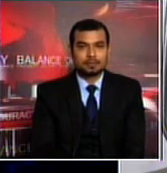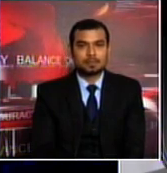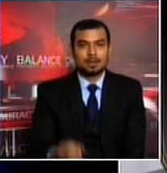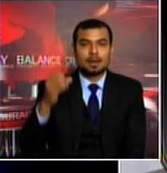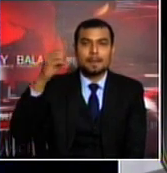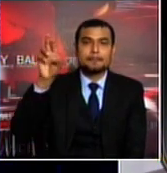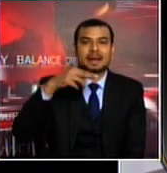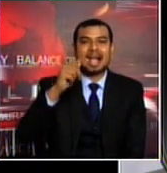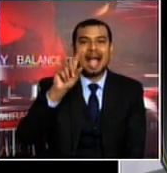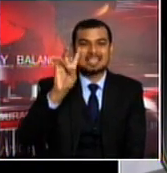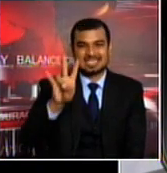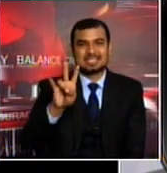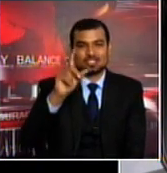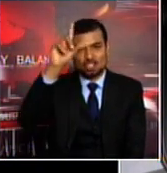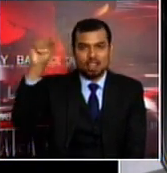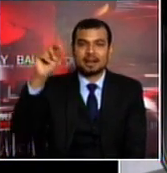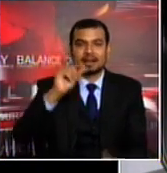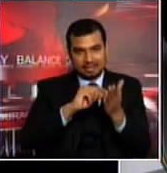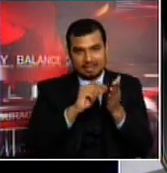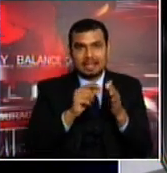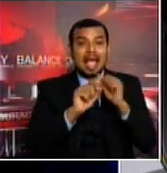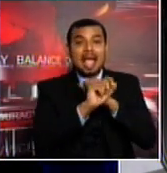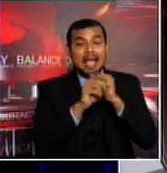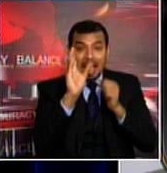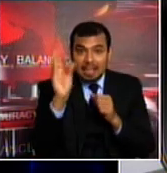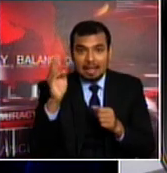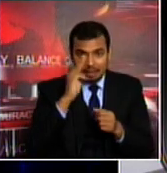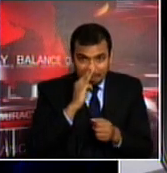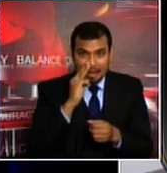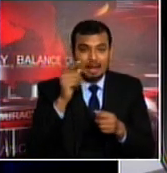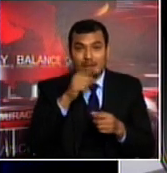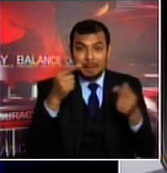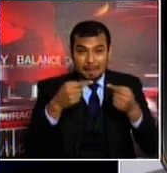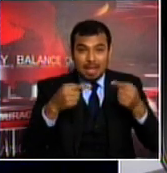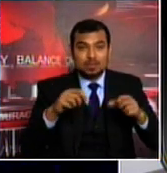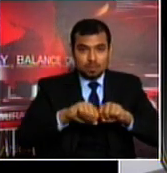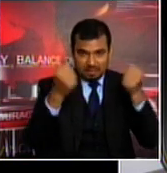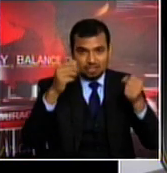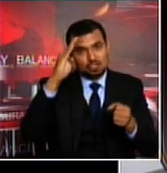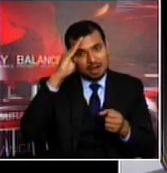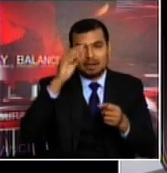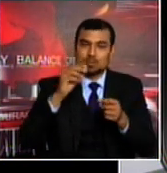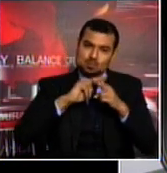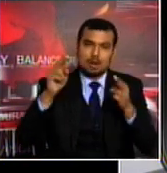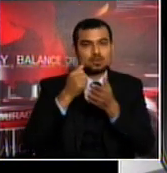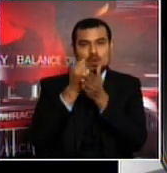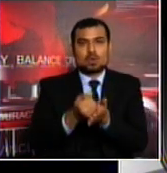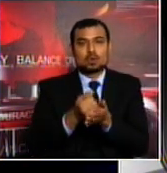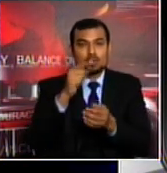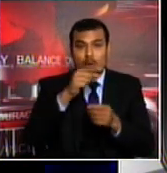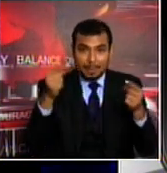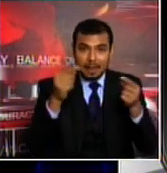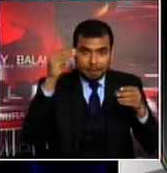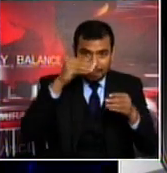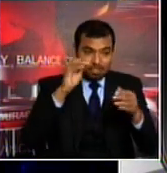प्रकाश चन्द्र लोहनी टुटुवालमा लेख्छन्, यातायातमा सिन्डिकेट तोड्ने सरकारी प्रयासको पूर्ण समर्थन। सिन्डिकेट अन्तर्गत